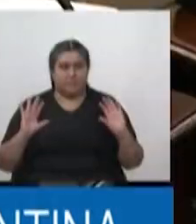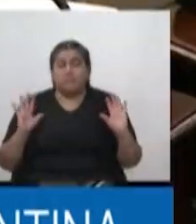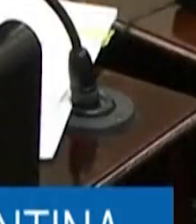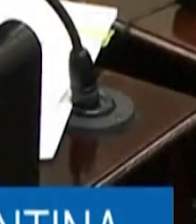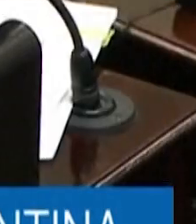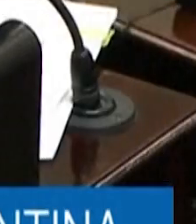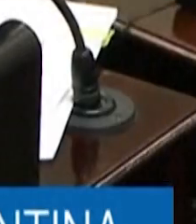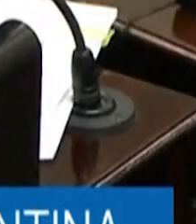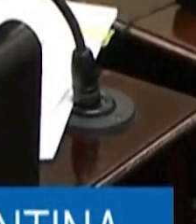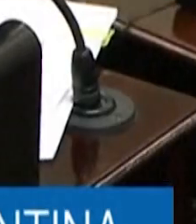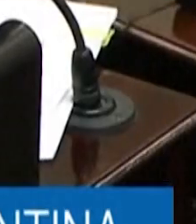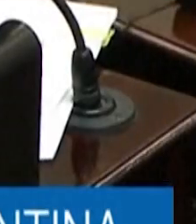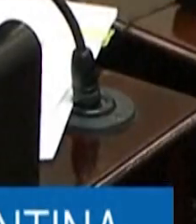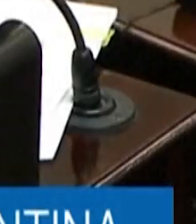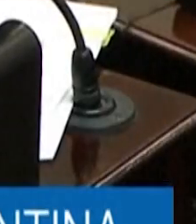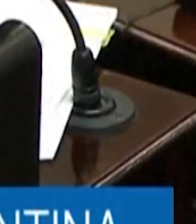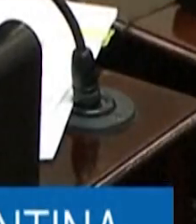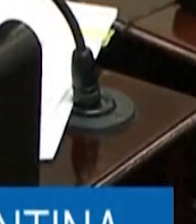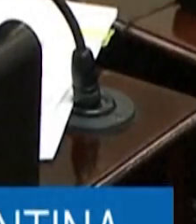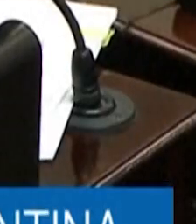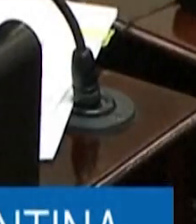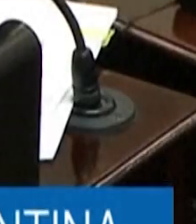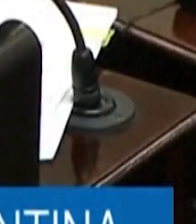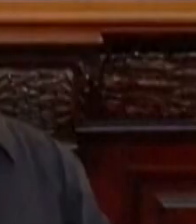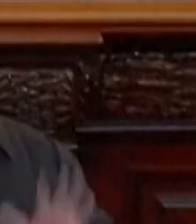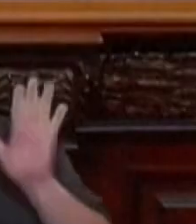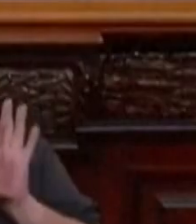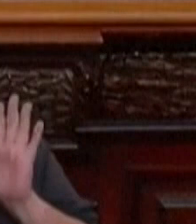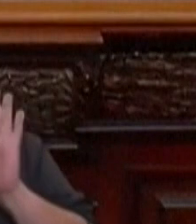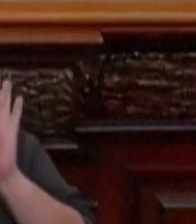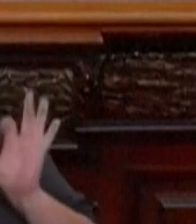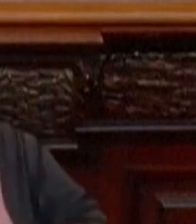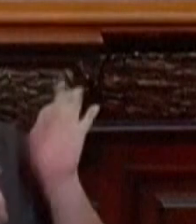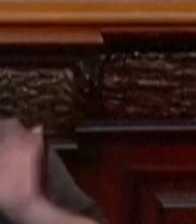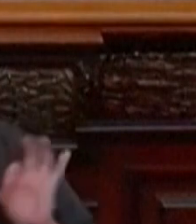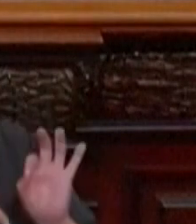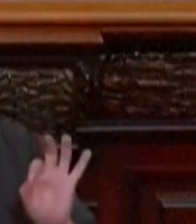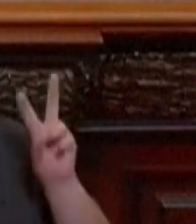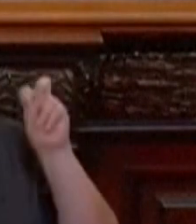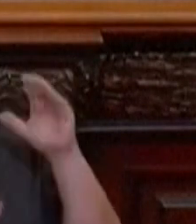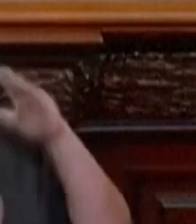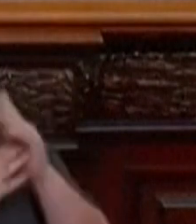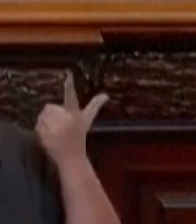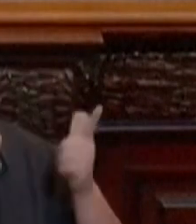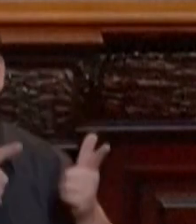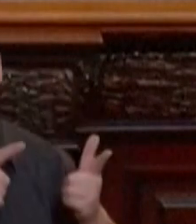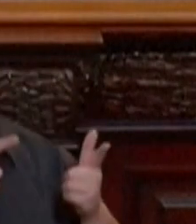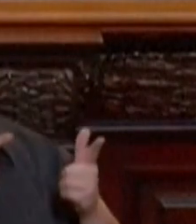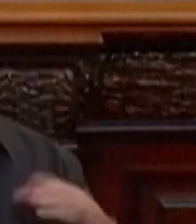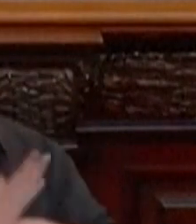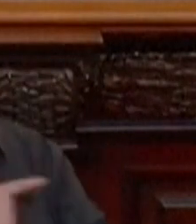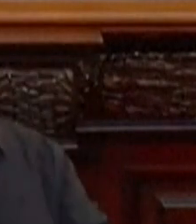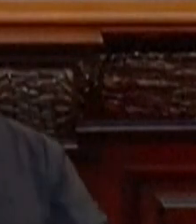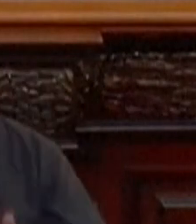je v želji po drastičnih gospodarskih reformah predložila vlada. Gre za enega od treh projektov predsednika Mileja, ki je prišel